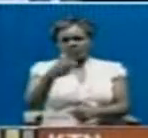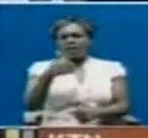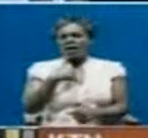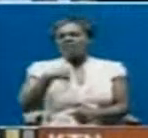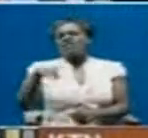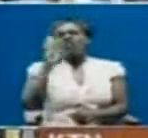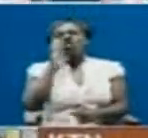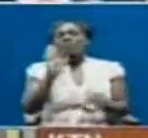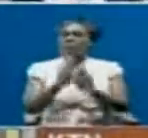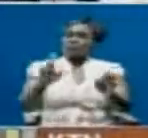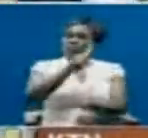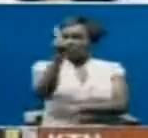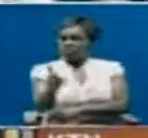tu.